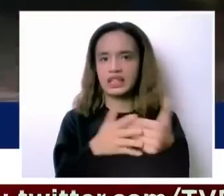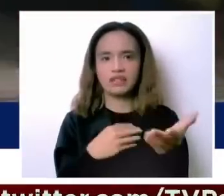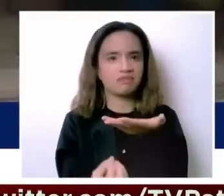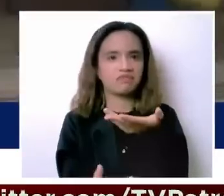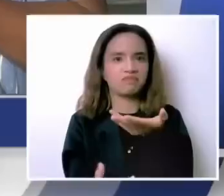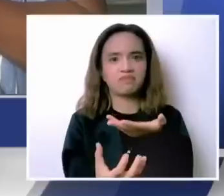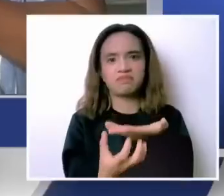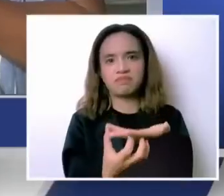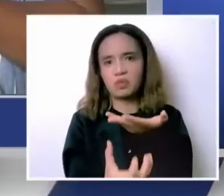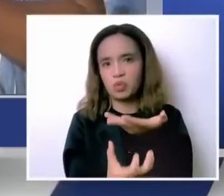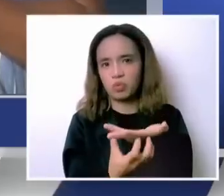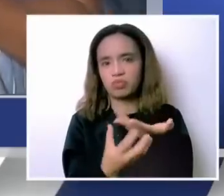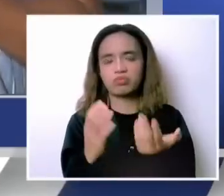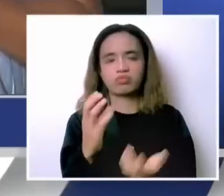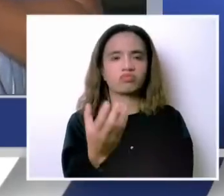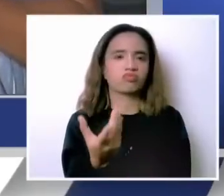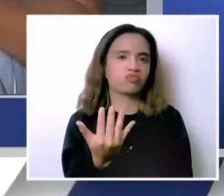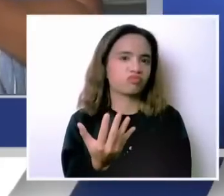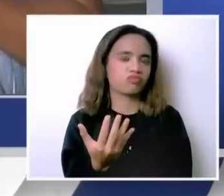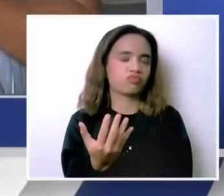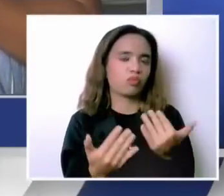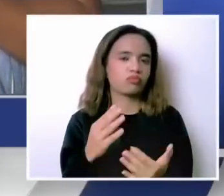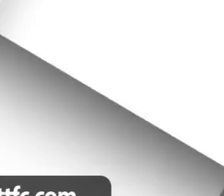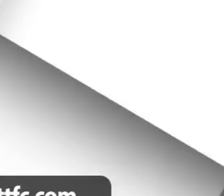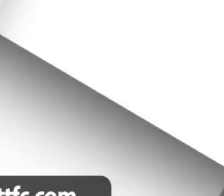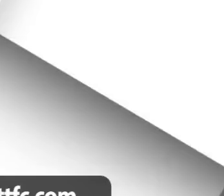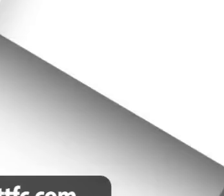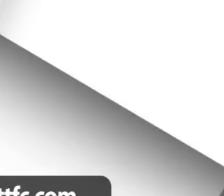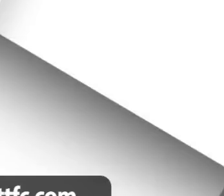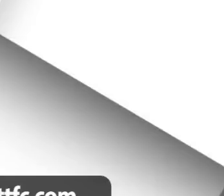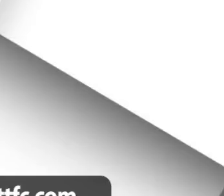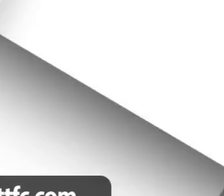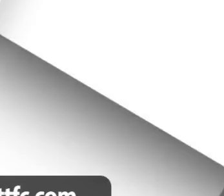Henry. Maraming salamat, Dennis Datu.